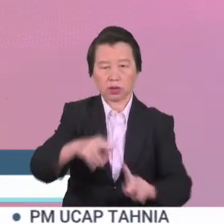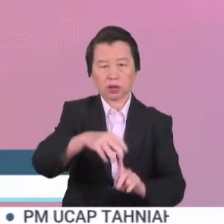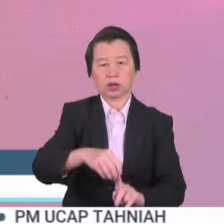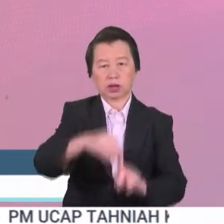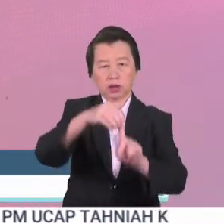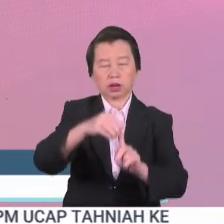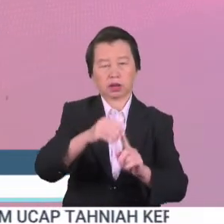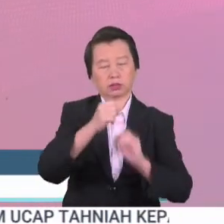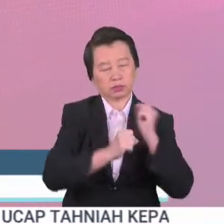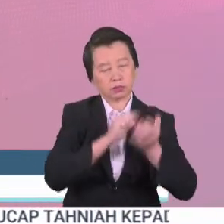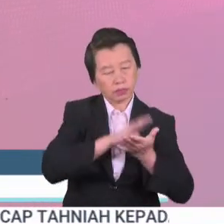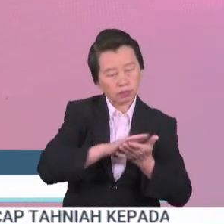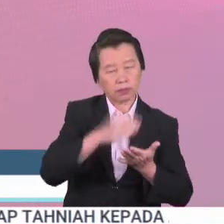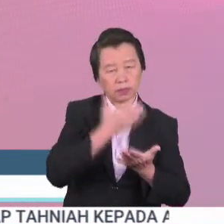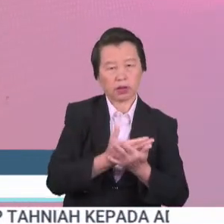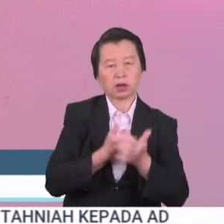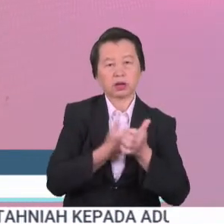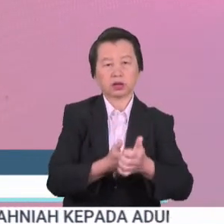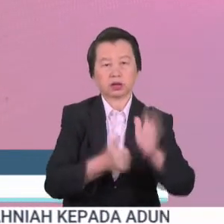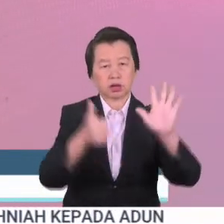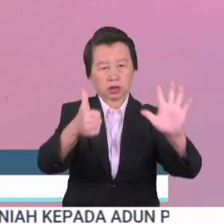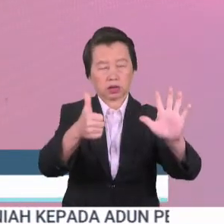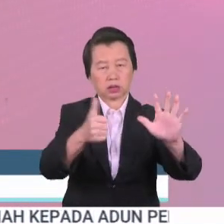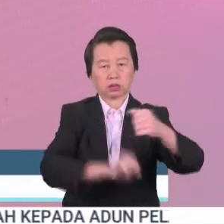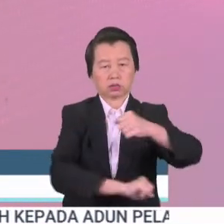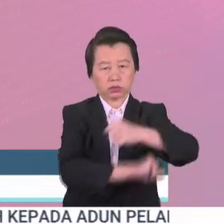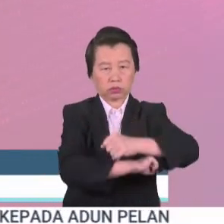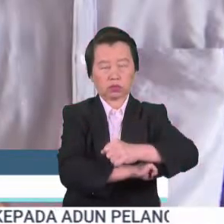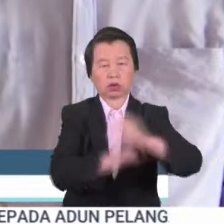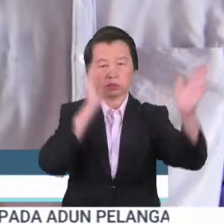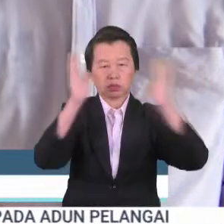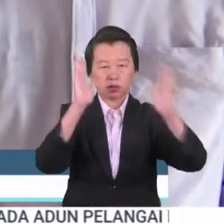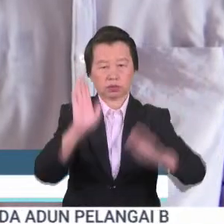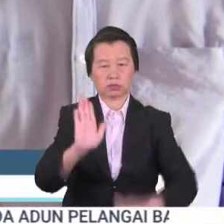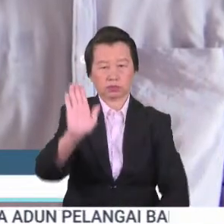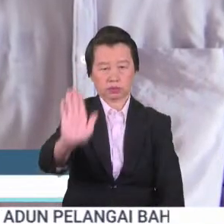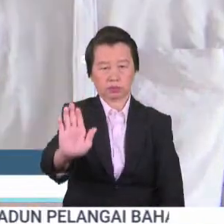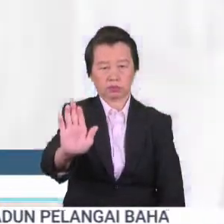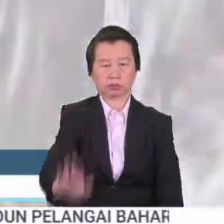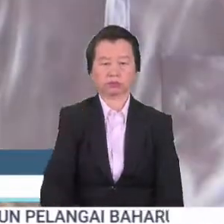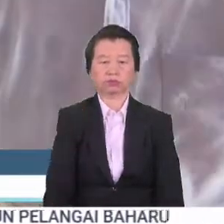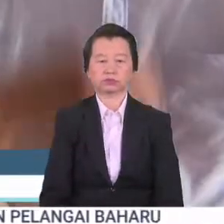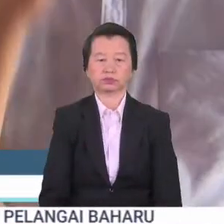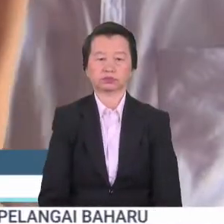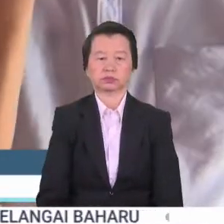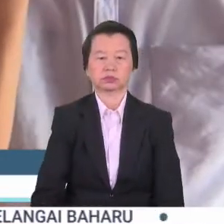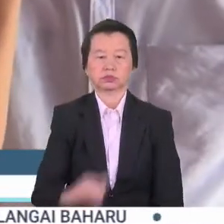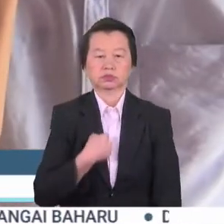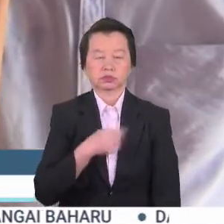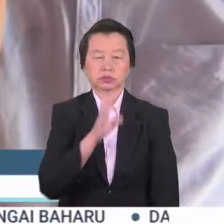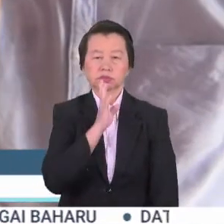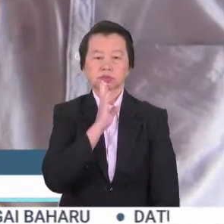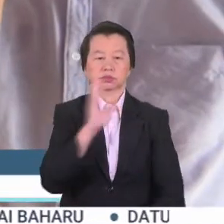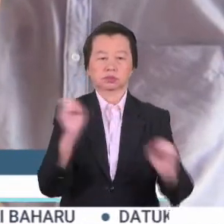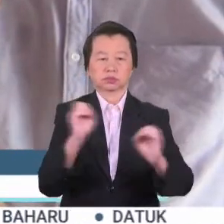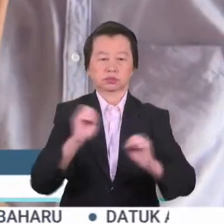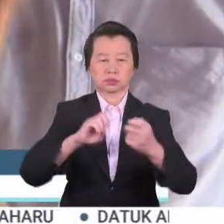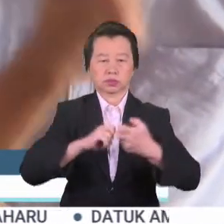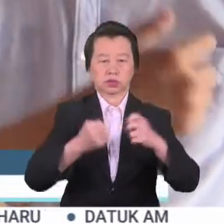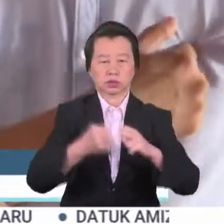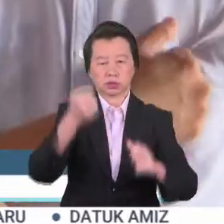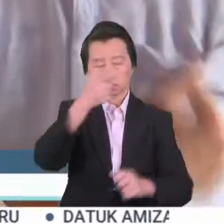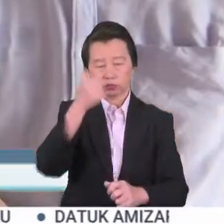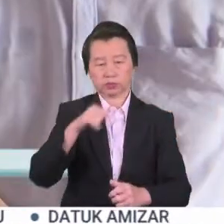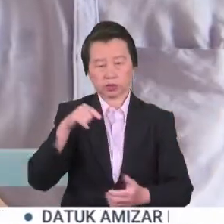aspek nilai muni berlandaskan enam tonggak Malaysia Madani ini saya rasa tidak ada masalah sebab ini